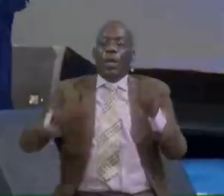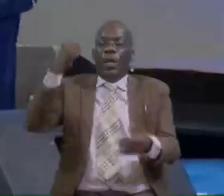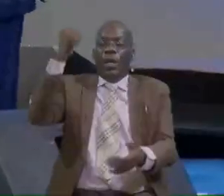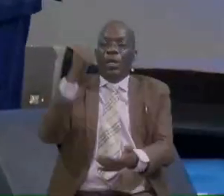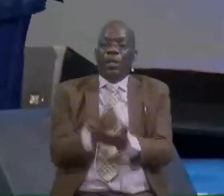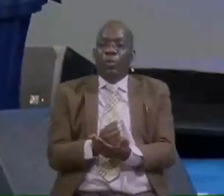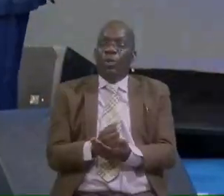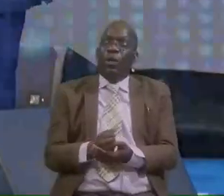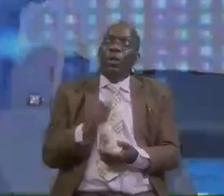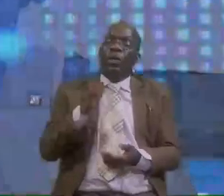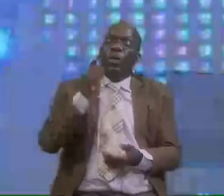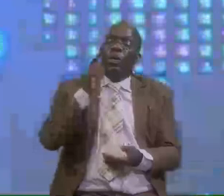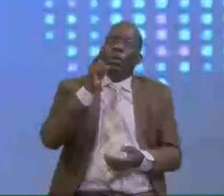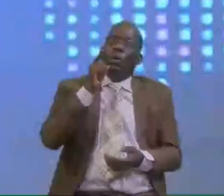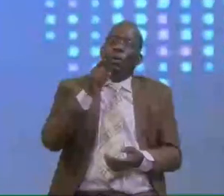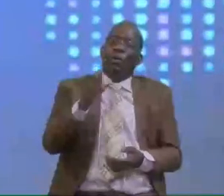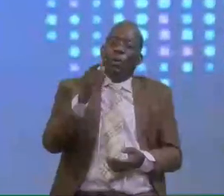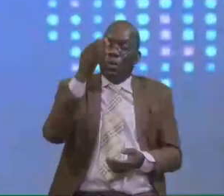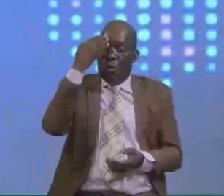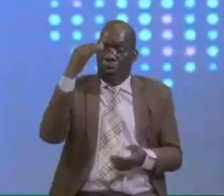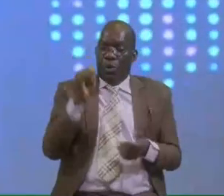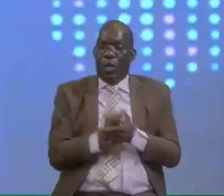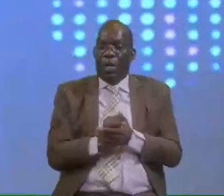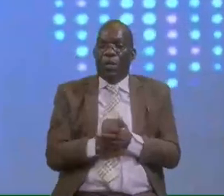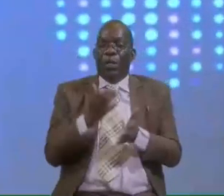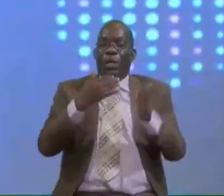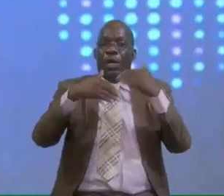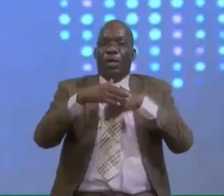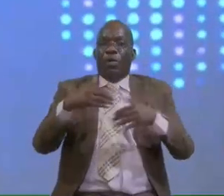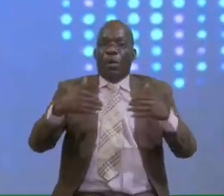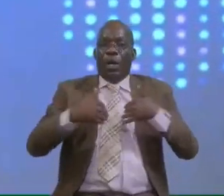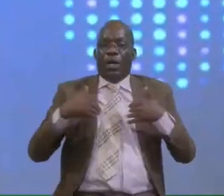tu sauras que le ciel l'a accompli.